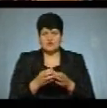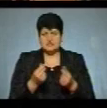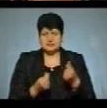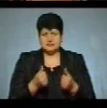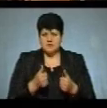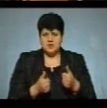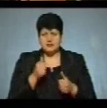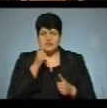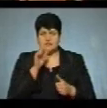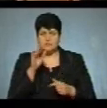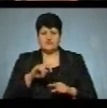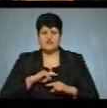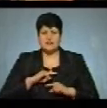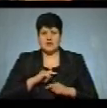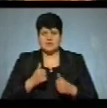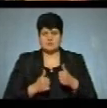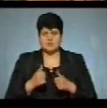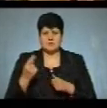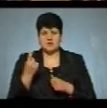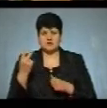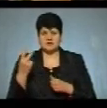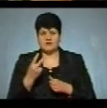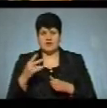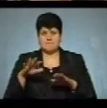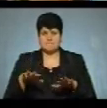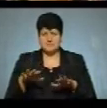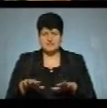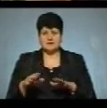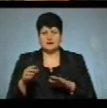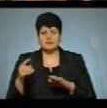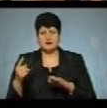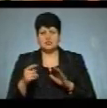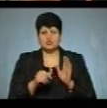будуть фінальні змагання. Перших 2 місця виходить за 1-6.